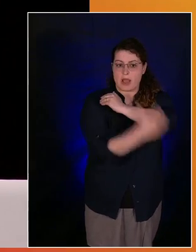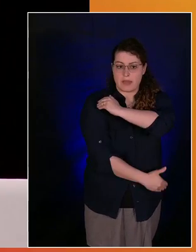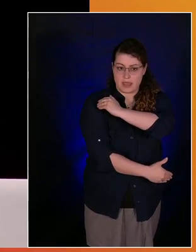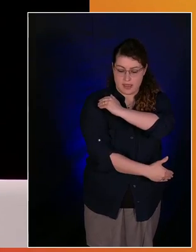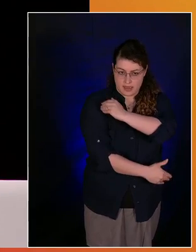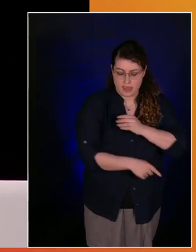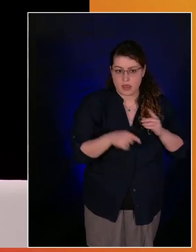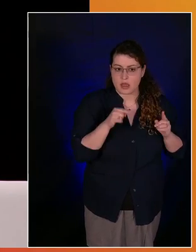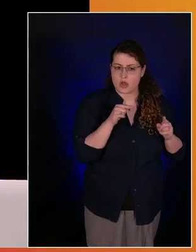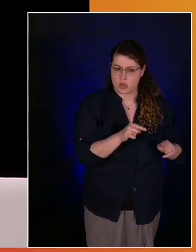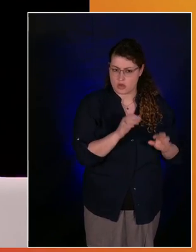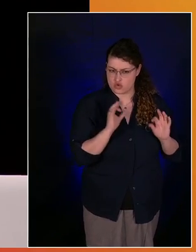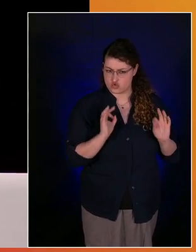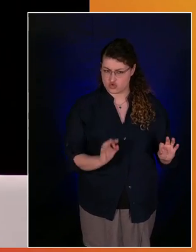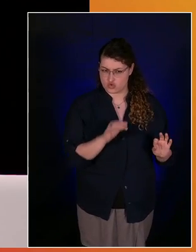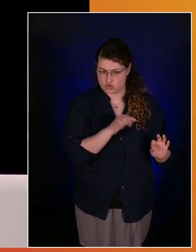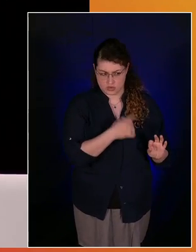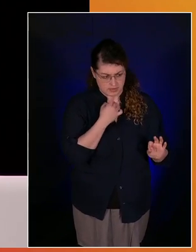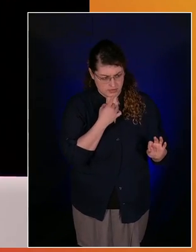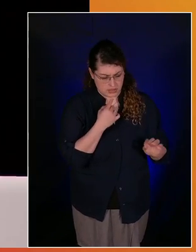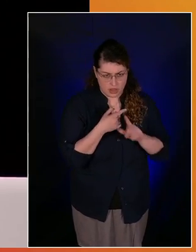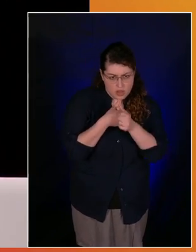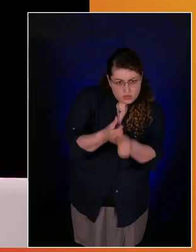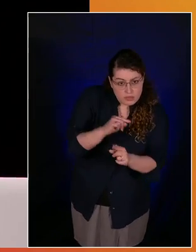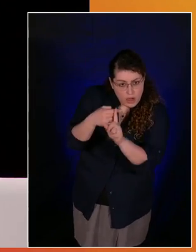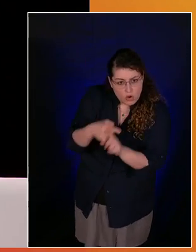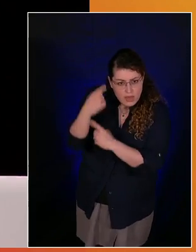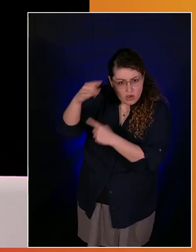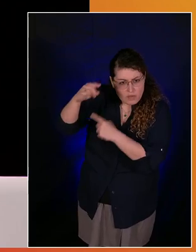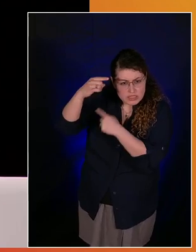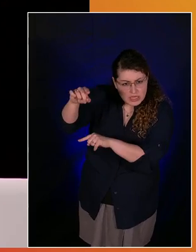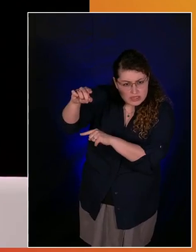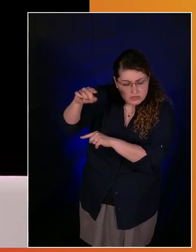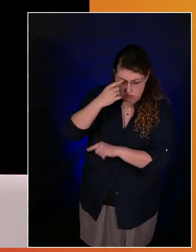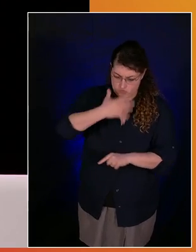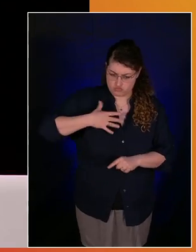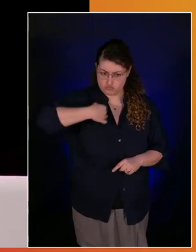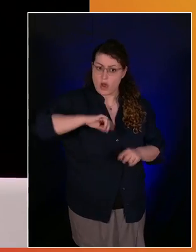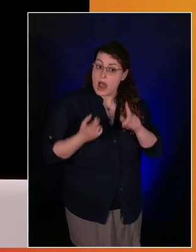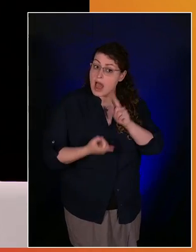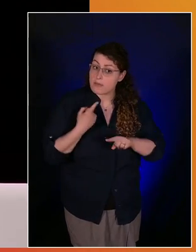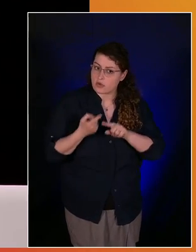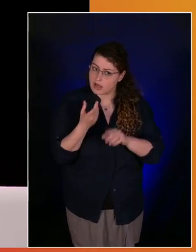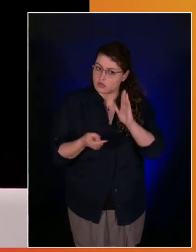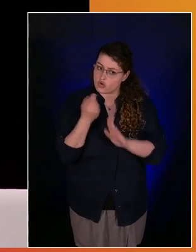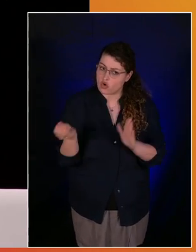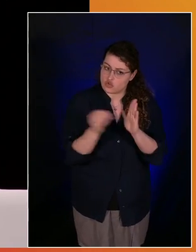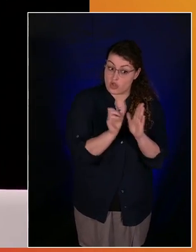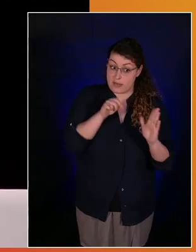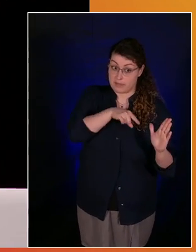nous permet qui n'était pas basé sur nos repères revendicatifs il nous semblait que c'était important de le repréciser à cet